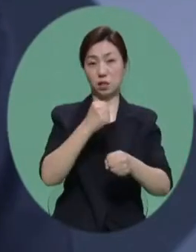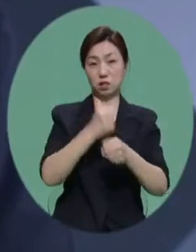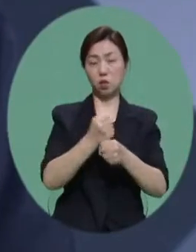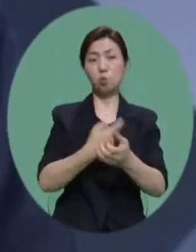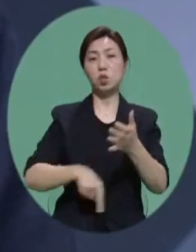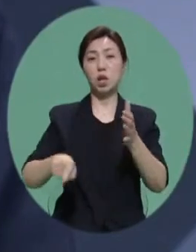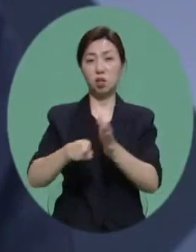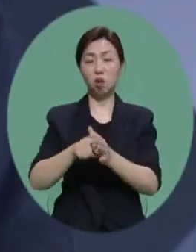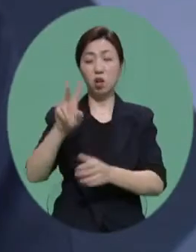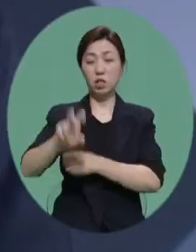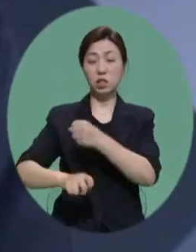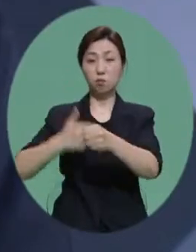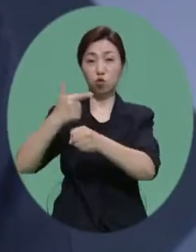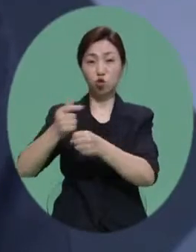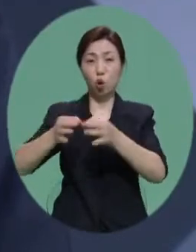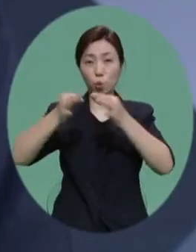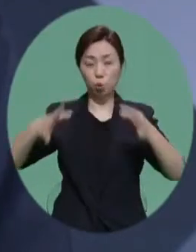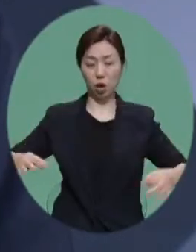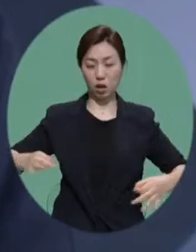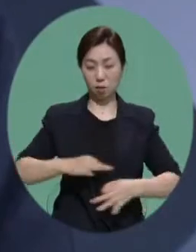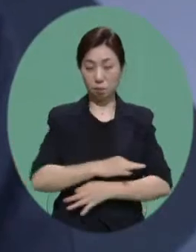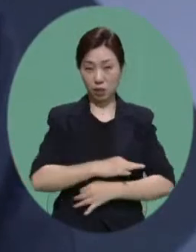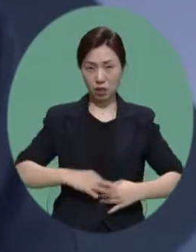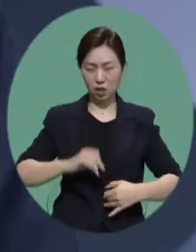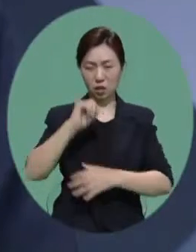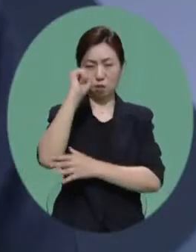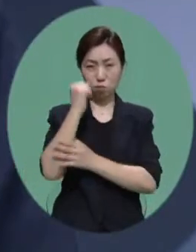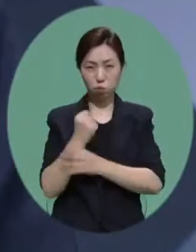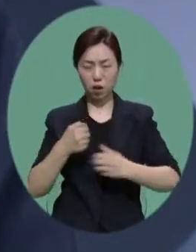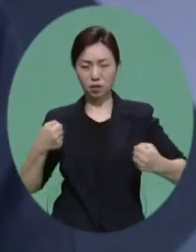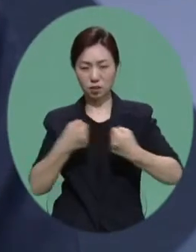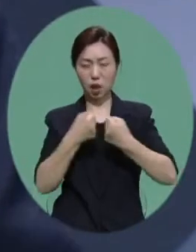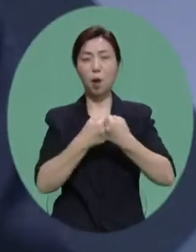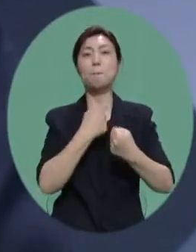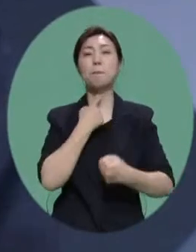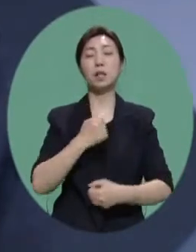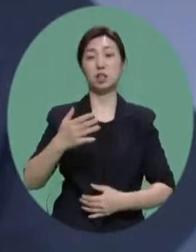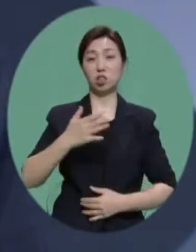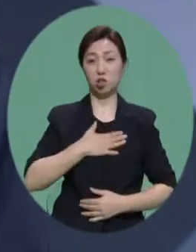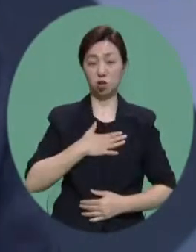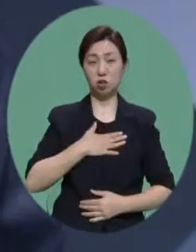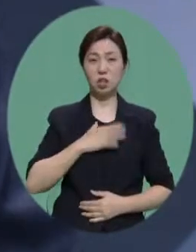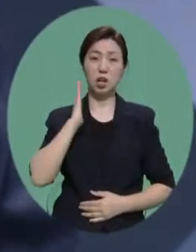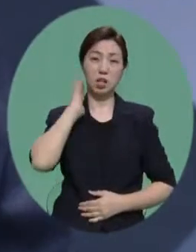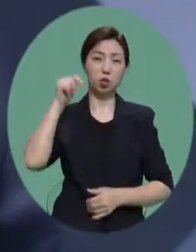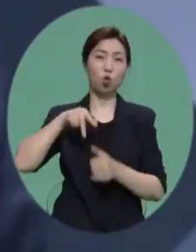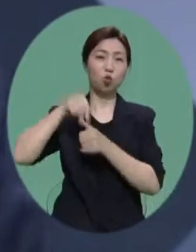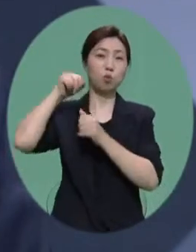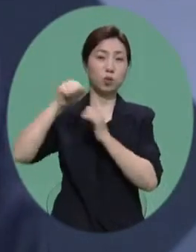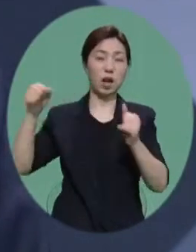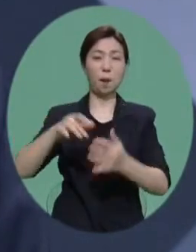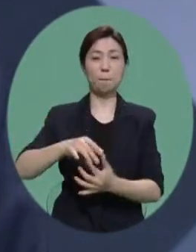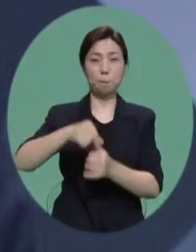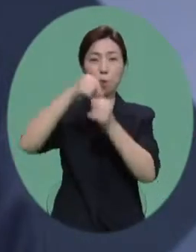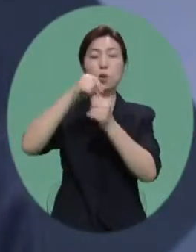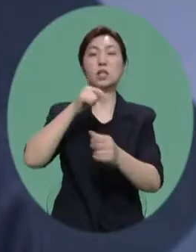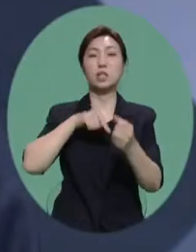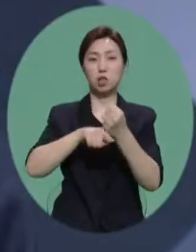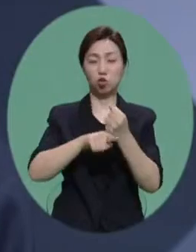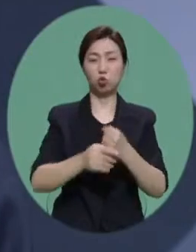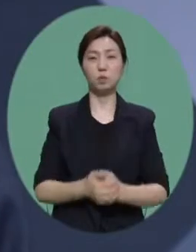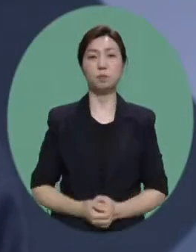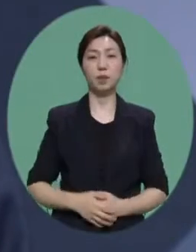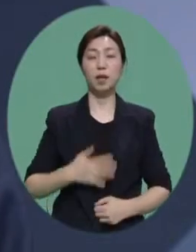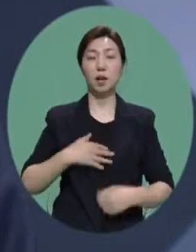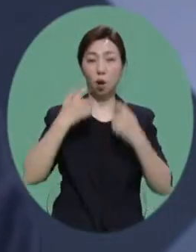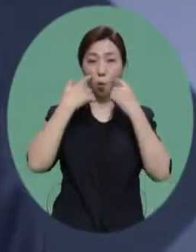국민 여러분께서 이 자리에 불러 내어 주신 것입니다 제가 확실하게 하겠습니다 그리고